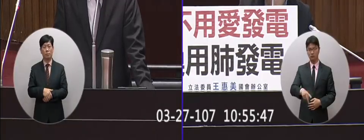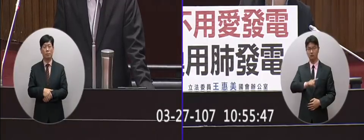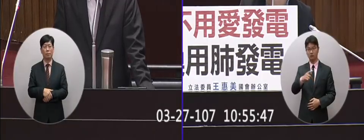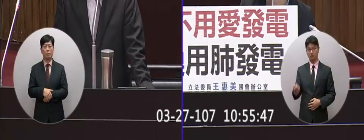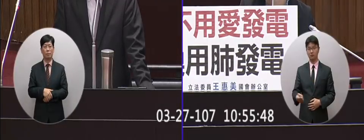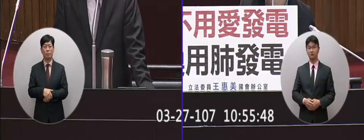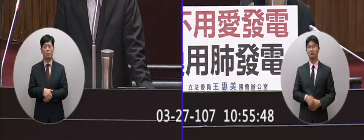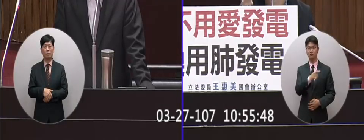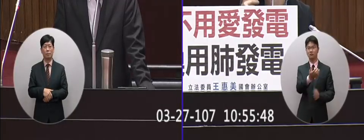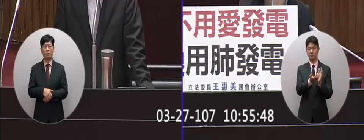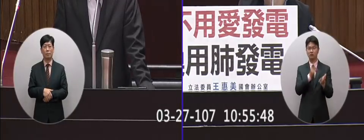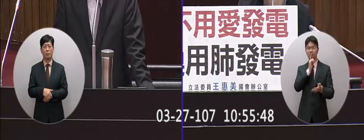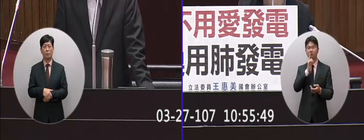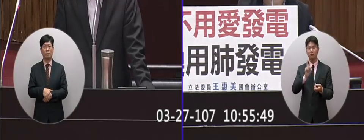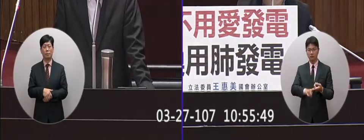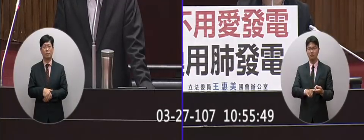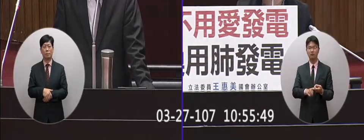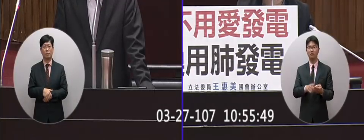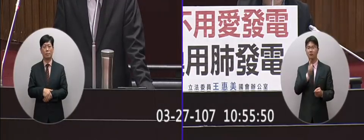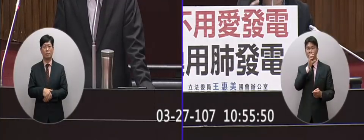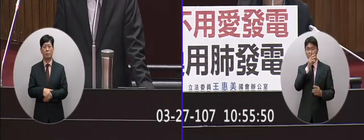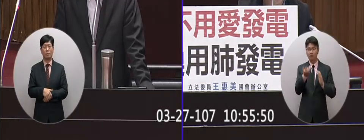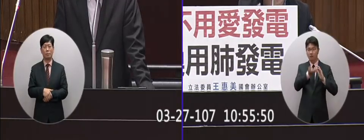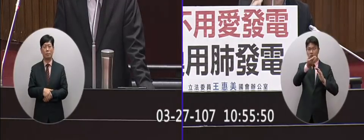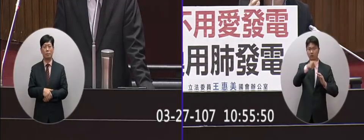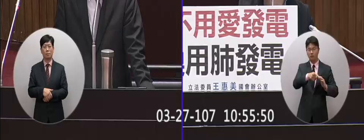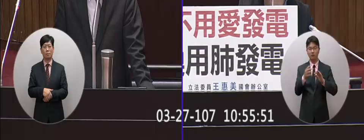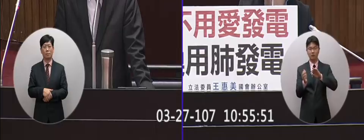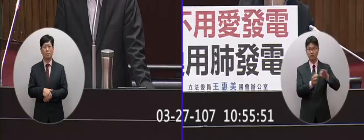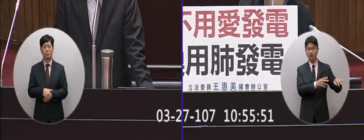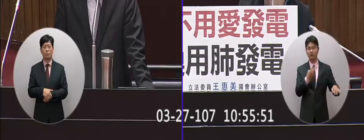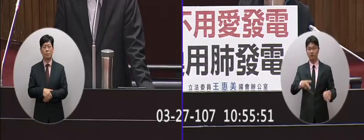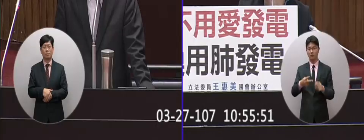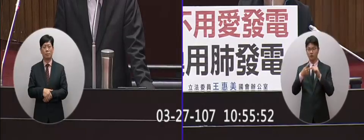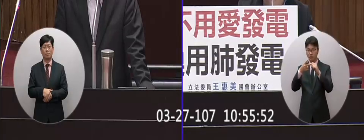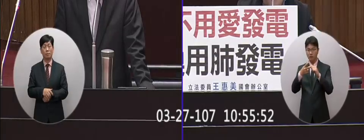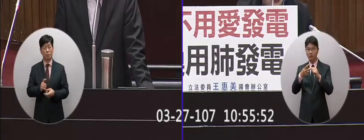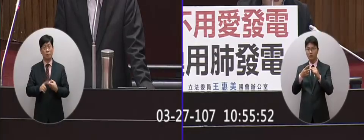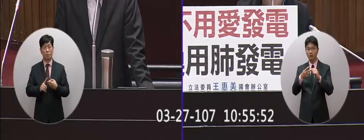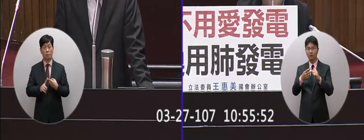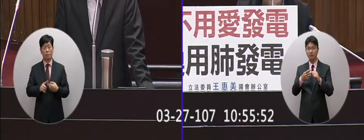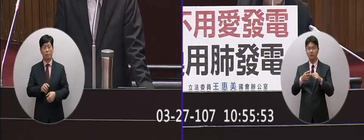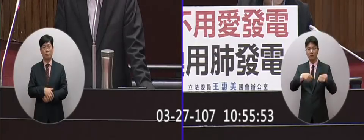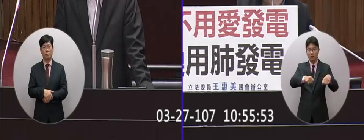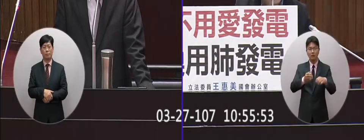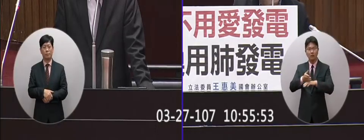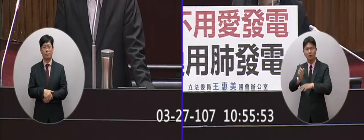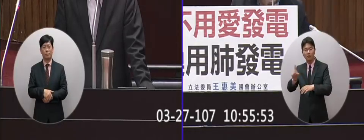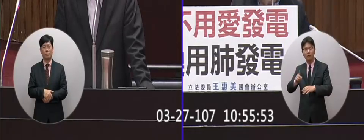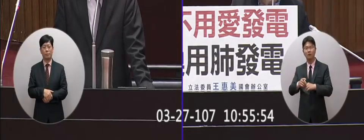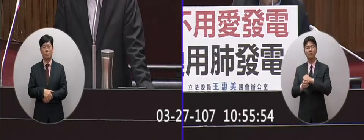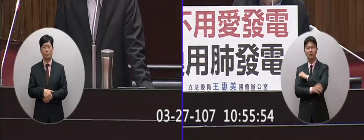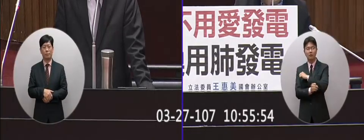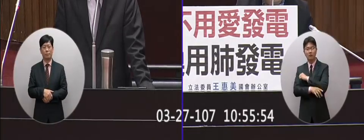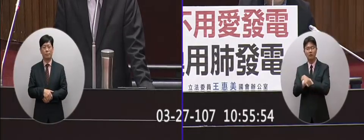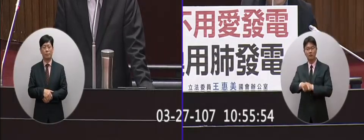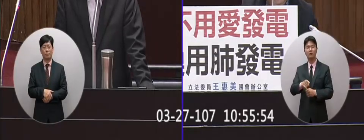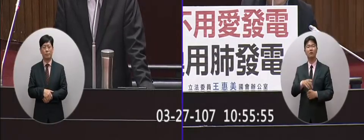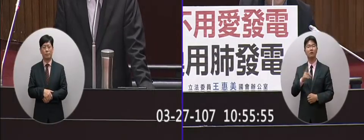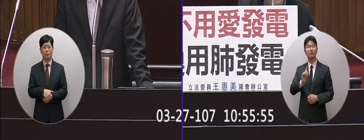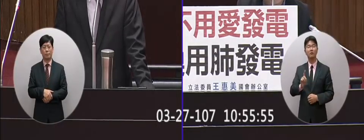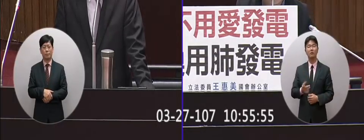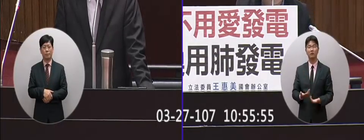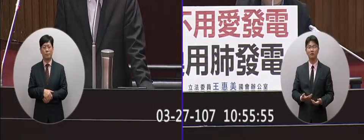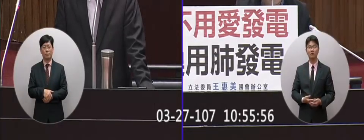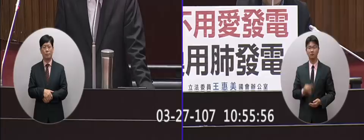你刚刚讲的没错，不是只有中火，还有一个叫做移动污染源，对不对？ 是啊。 好，那移动污染源的话，我们这